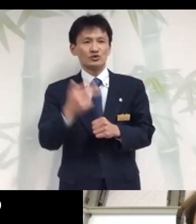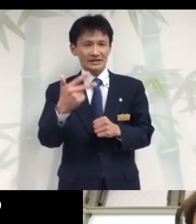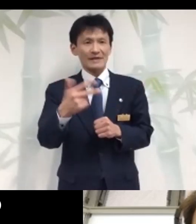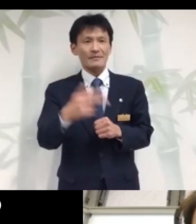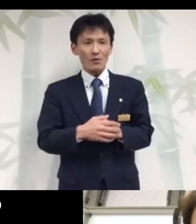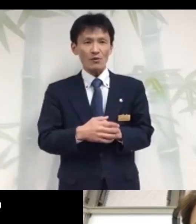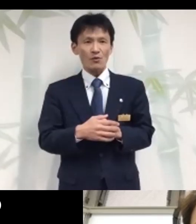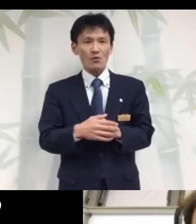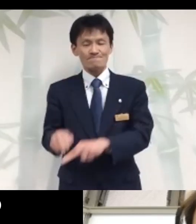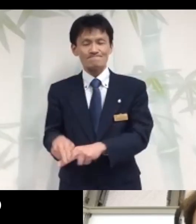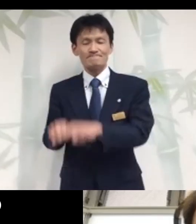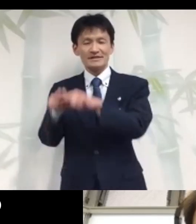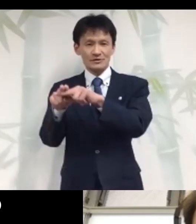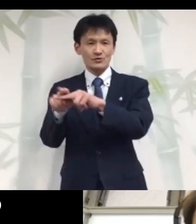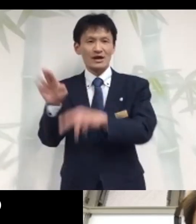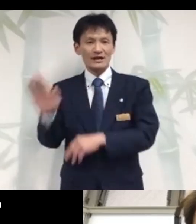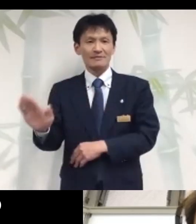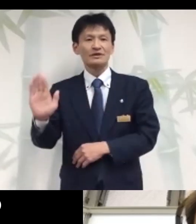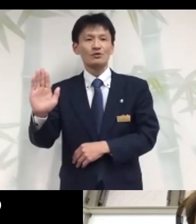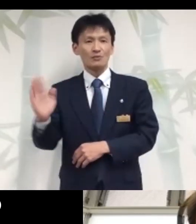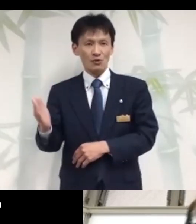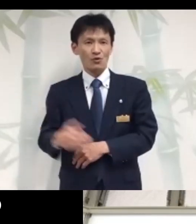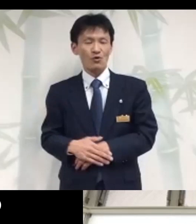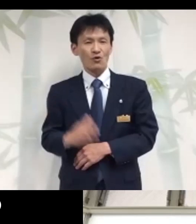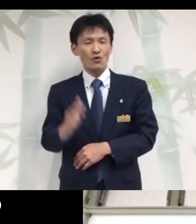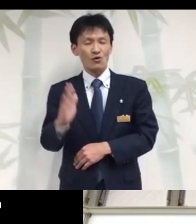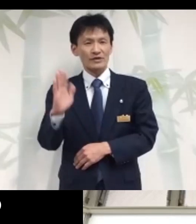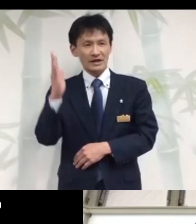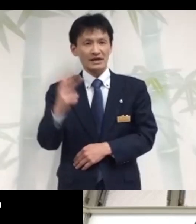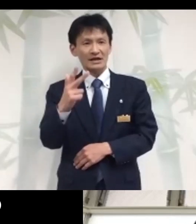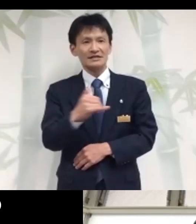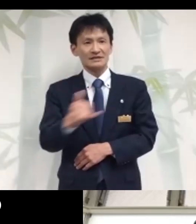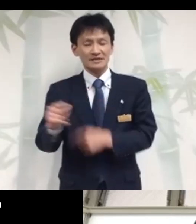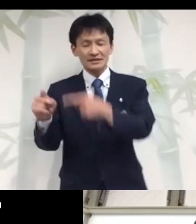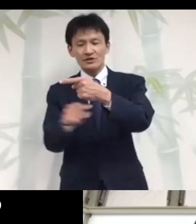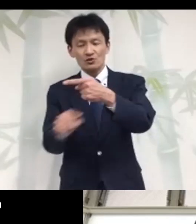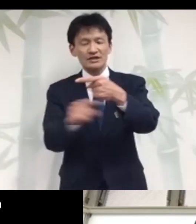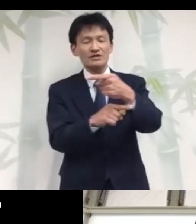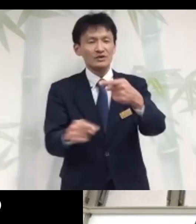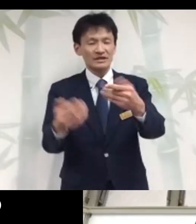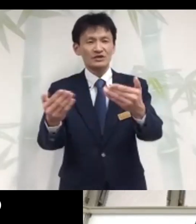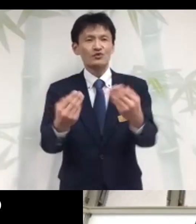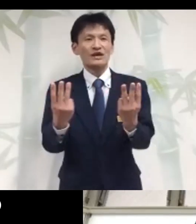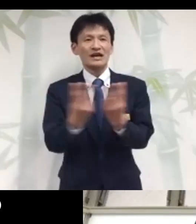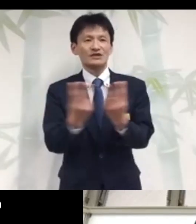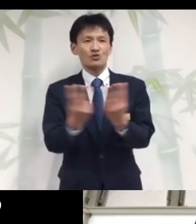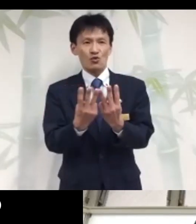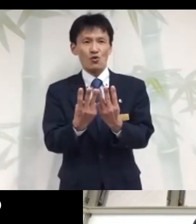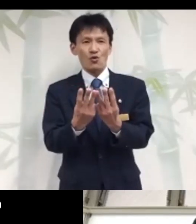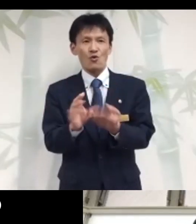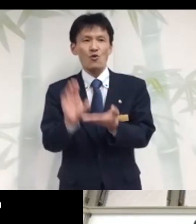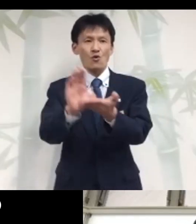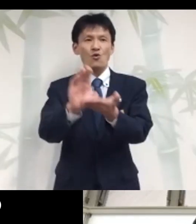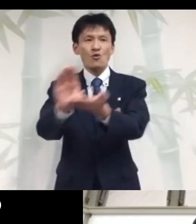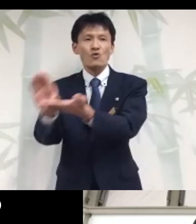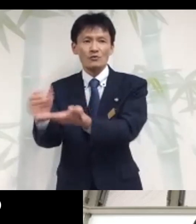定数の備蓄は持っているんですけれども、なかなか市民のお一人お一人に必要な枚数だけを配れるほどの在庫